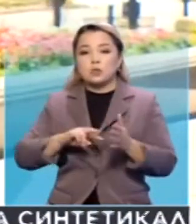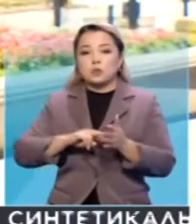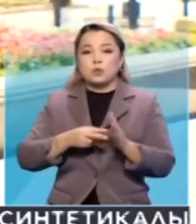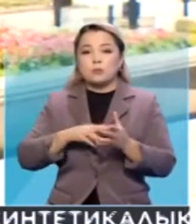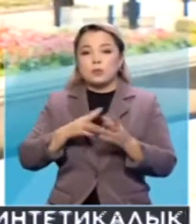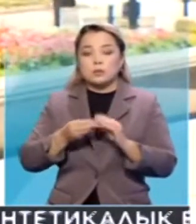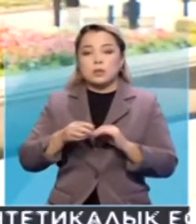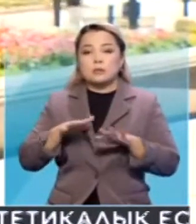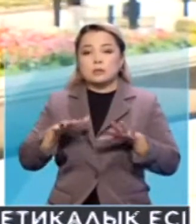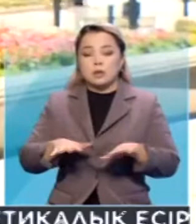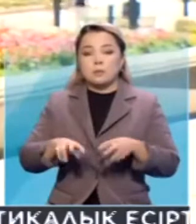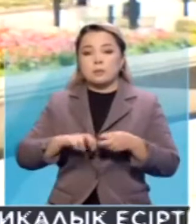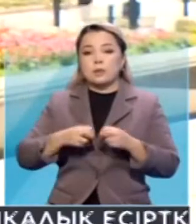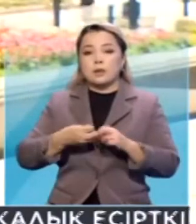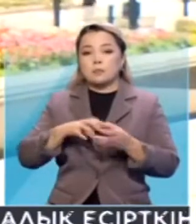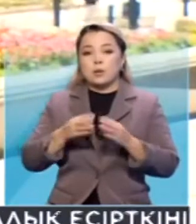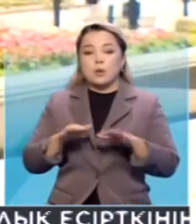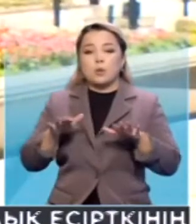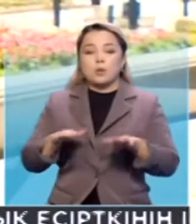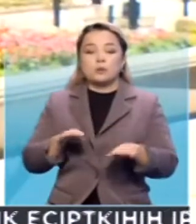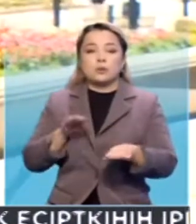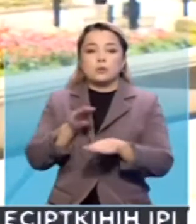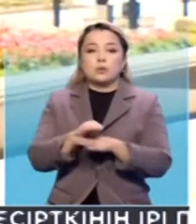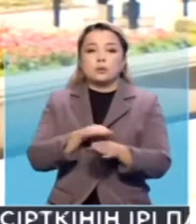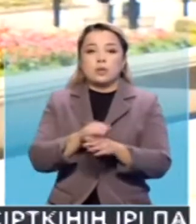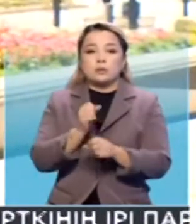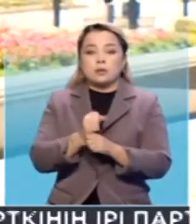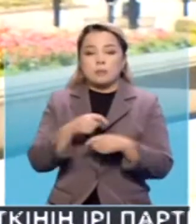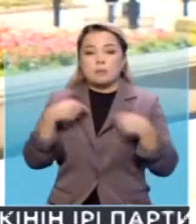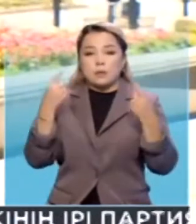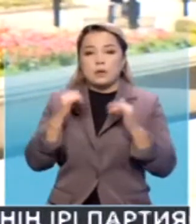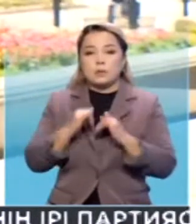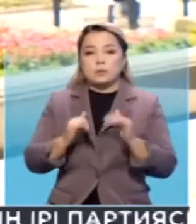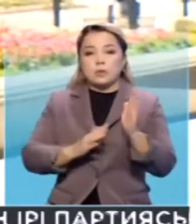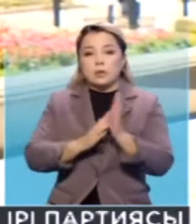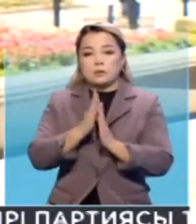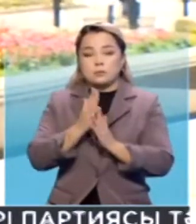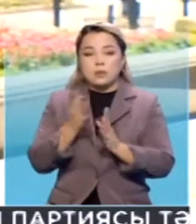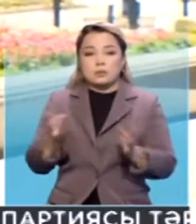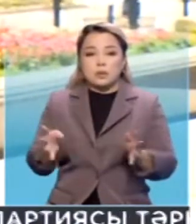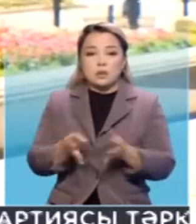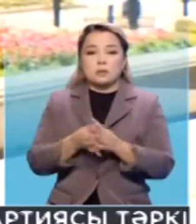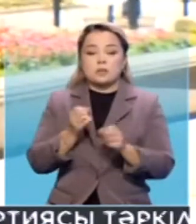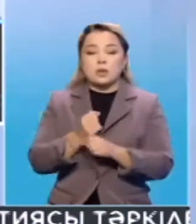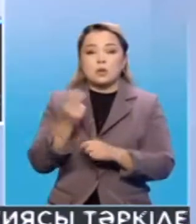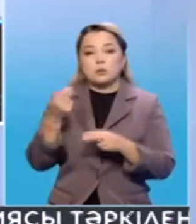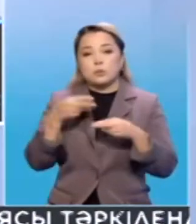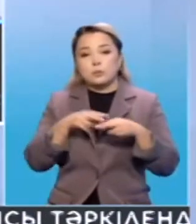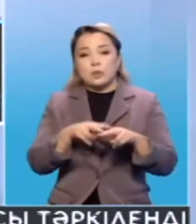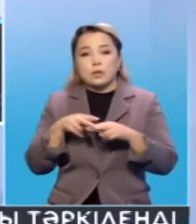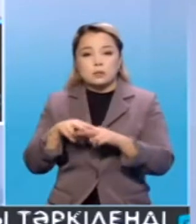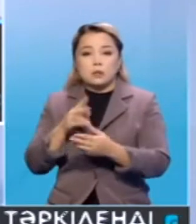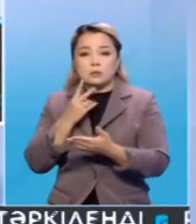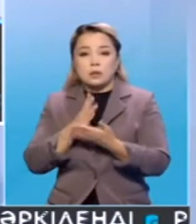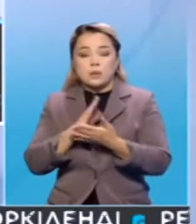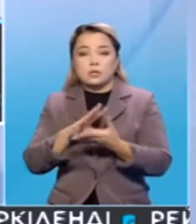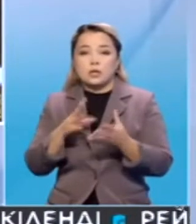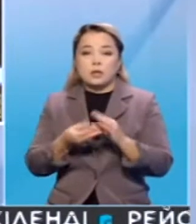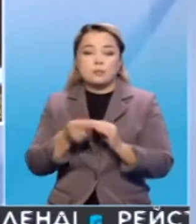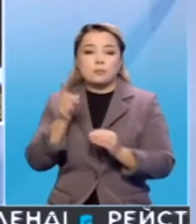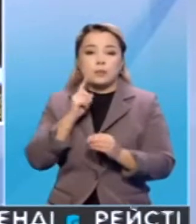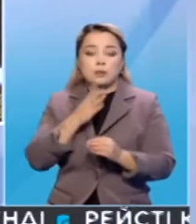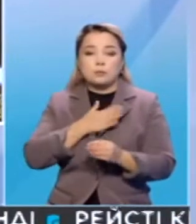сол олқылықтардың орнын толтыруы тиіс. Қазір мал басы өсіп жатыр, оны асылдандыруға субсидия да бөлінеді. Бірақ нәтиже